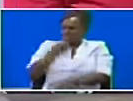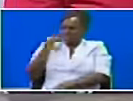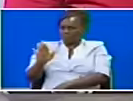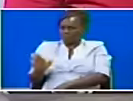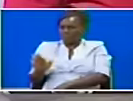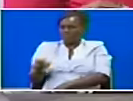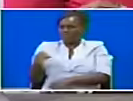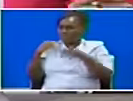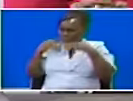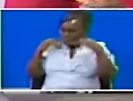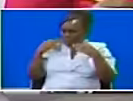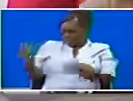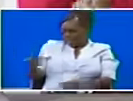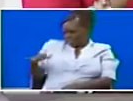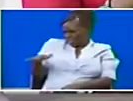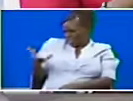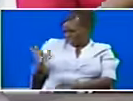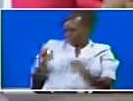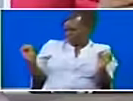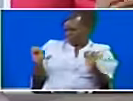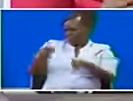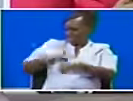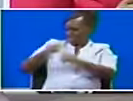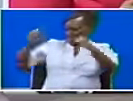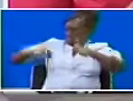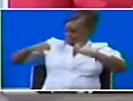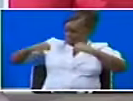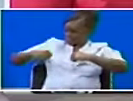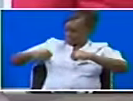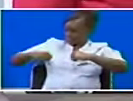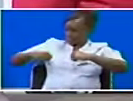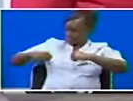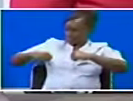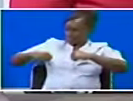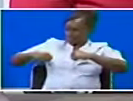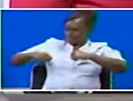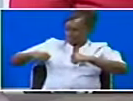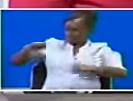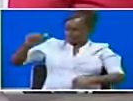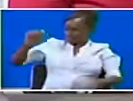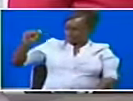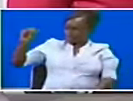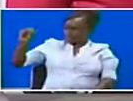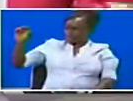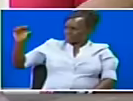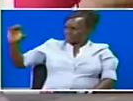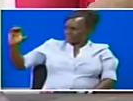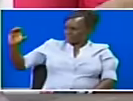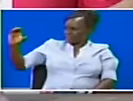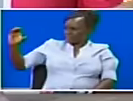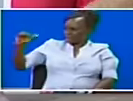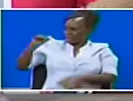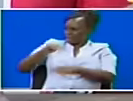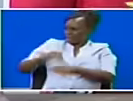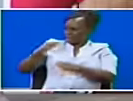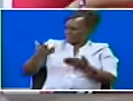naona unatabasamu, nyinyi ambao hamkuwepo wakati wa mazungumzo hayo mkiwa ni chama cha ANC, mnaathiriwa vipi na